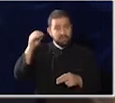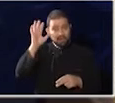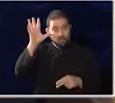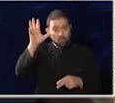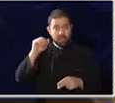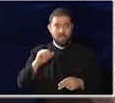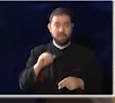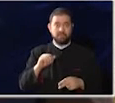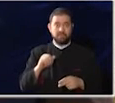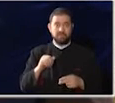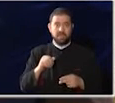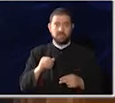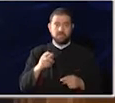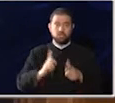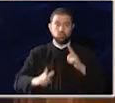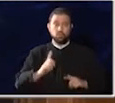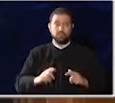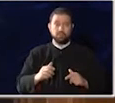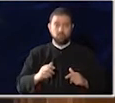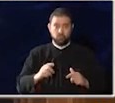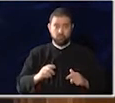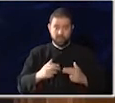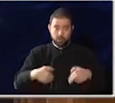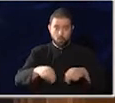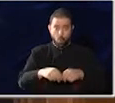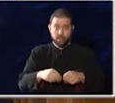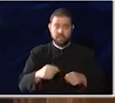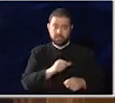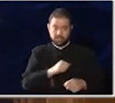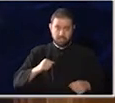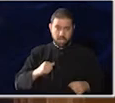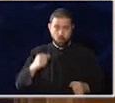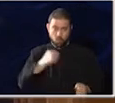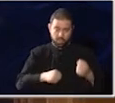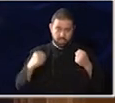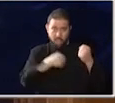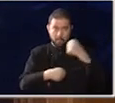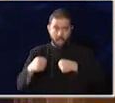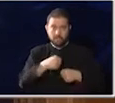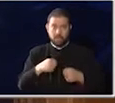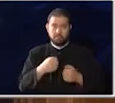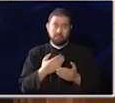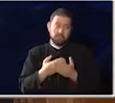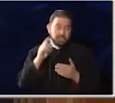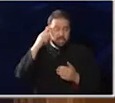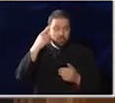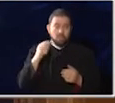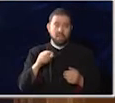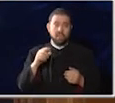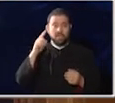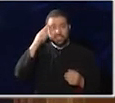Să ne rănim pe noi înșine pentru răul pe care l-am făcut, să compensăm. Deci trebuie viața să ascetică acceptăm. Nu este